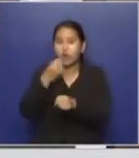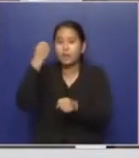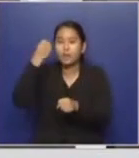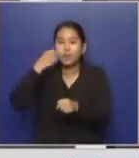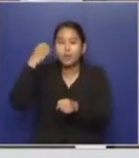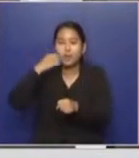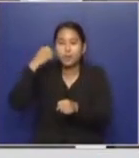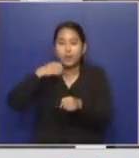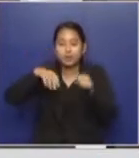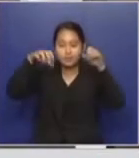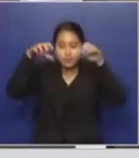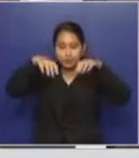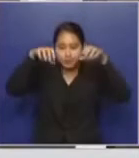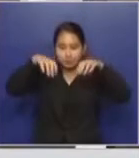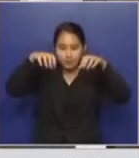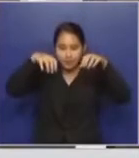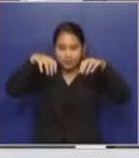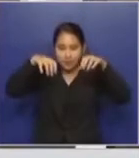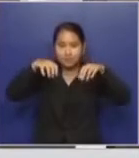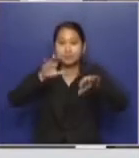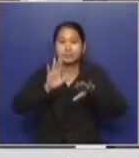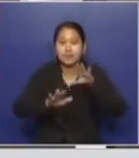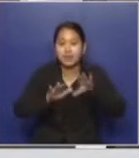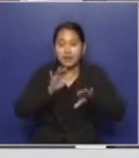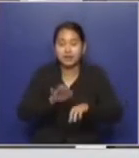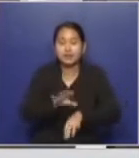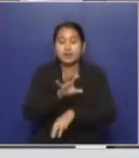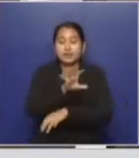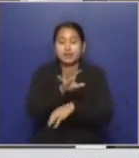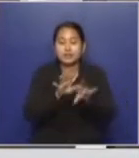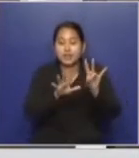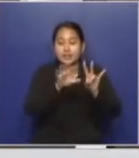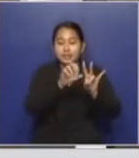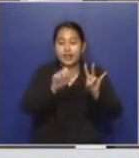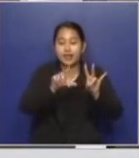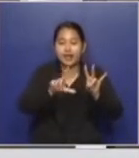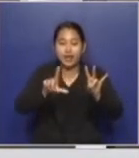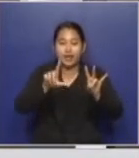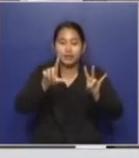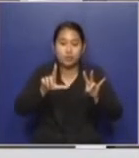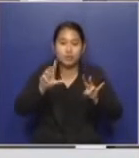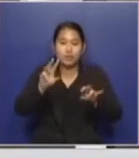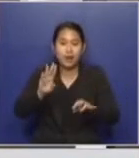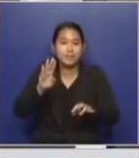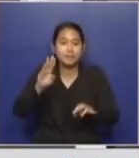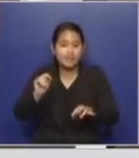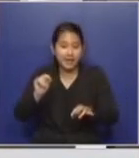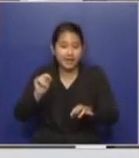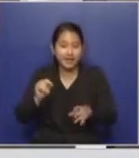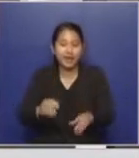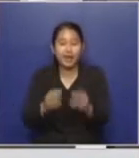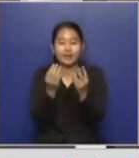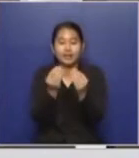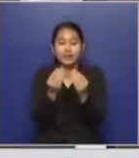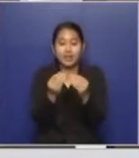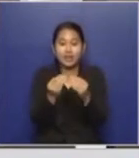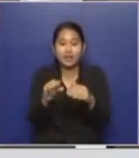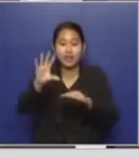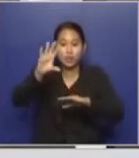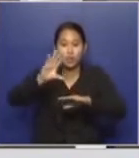ฝนตกลงมาไปประมาณ 700,000 ล้านลูกบาศก์เมตรไหลลงซึมเข้าไปในดินอยู่ประม